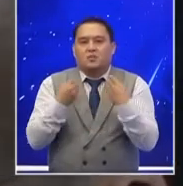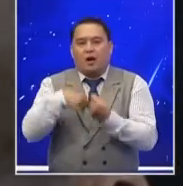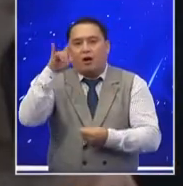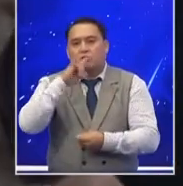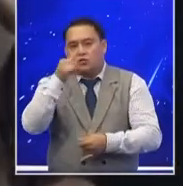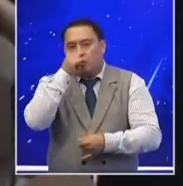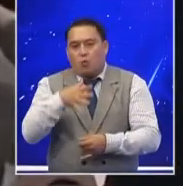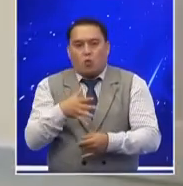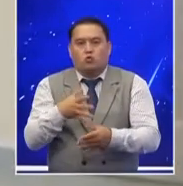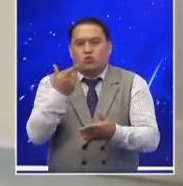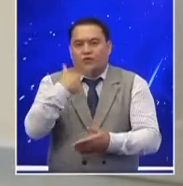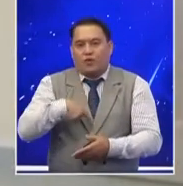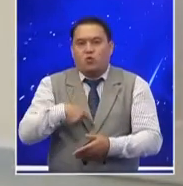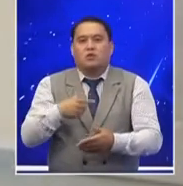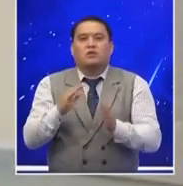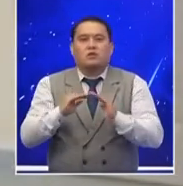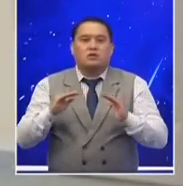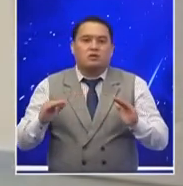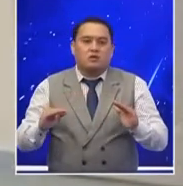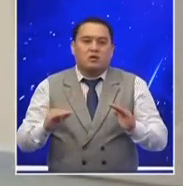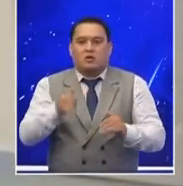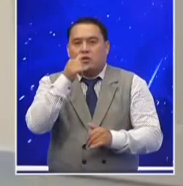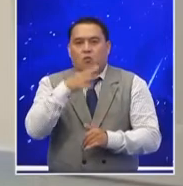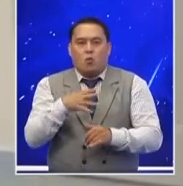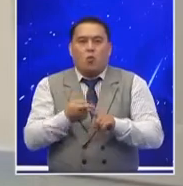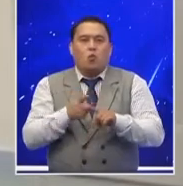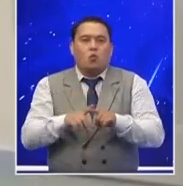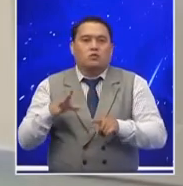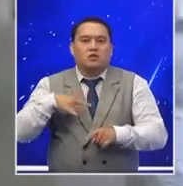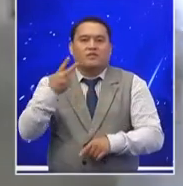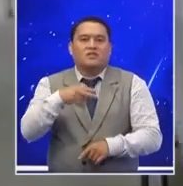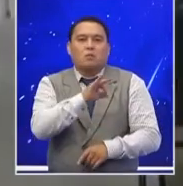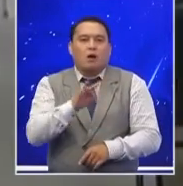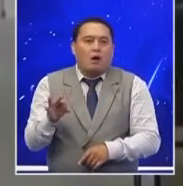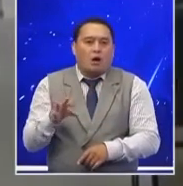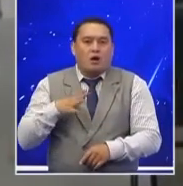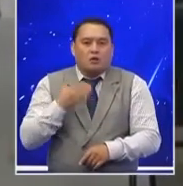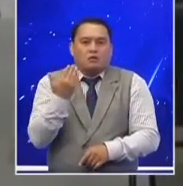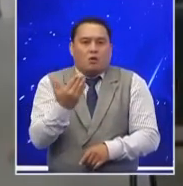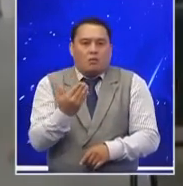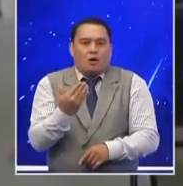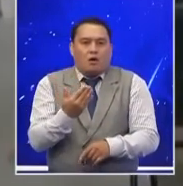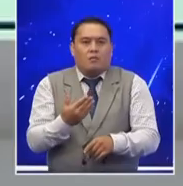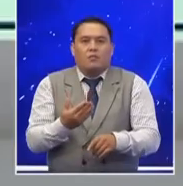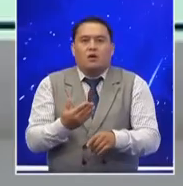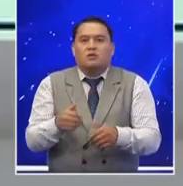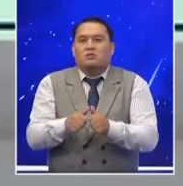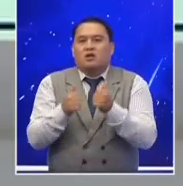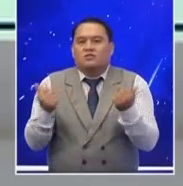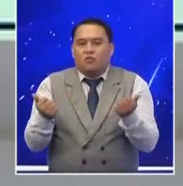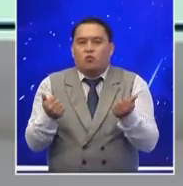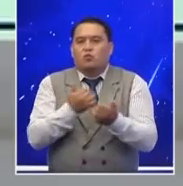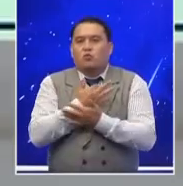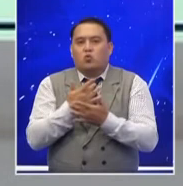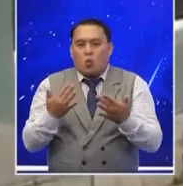Казахстане не может иметь собственных детей. И около 20% казахстанцев считают это весьма весомым основанием для развода.